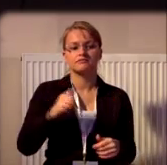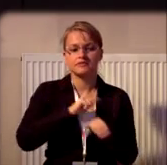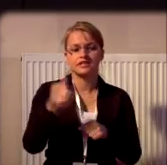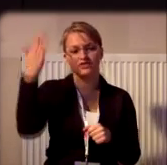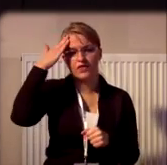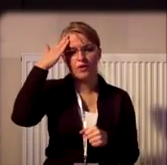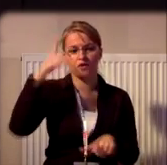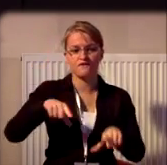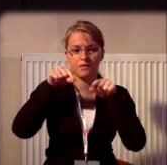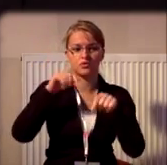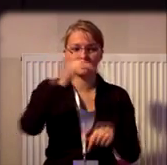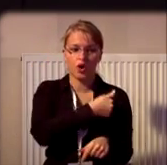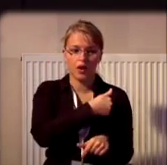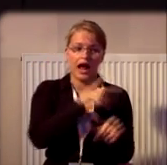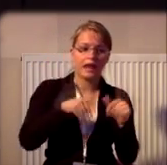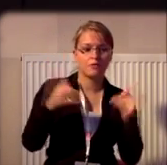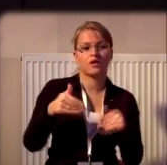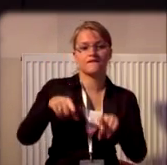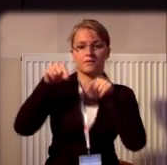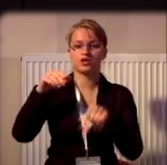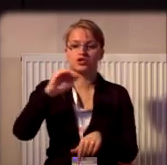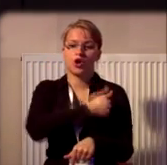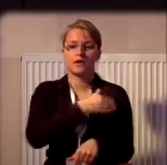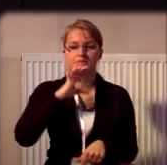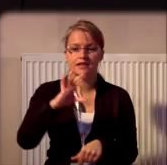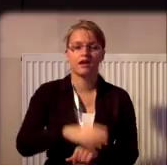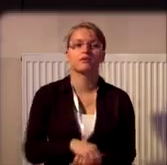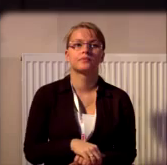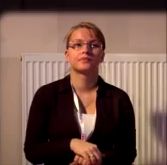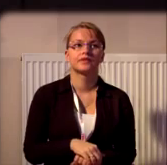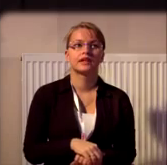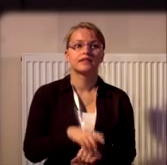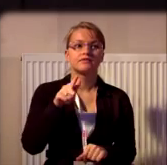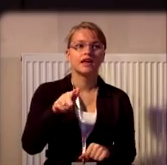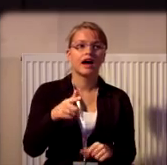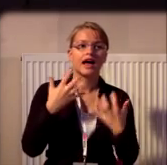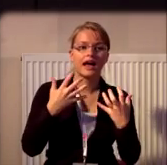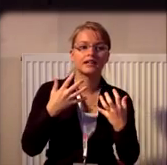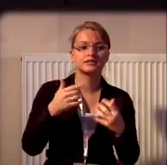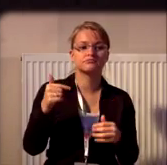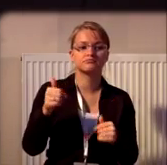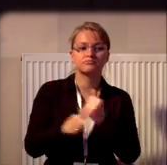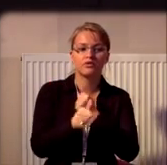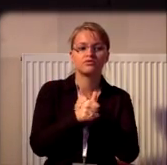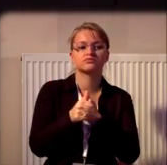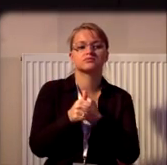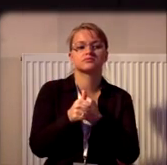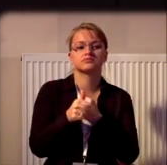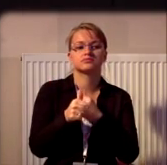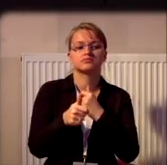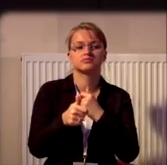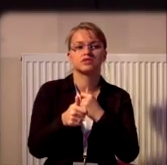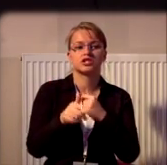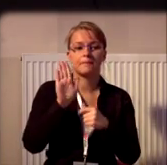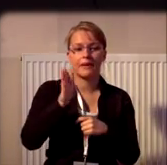wyboru, chociaż mogliby przecież uczyć się w szkole specjalnej. Ta determinacja powinna spowodować, że będą sobie